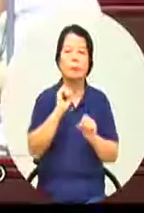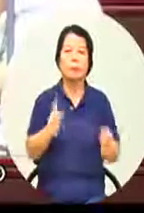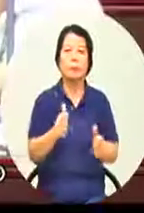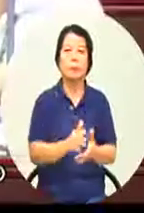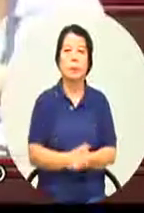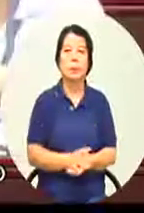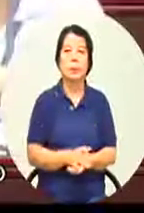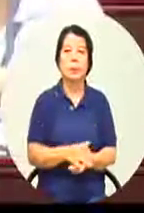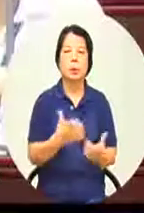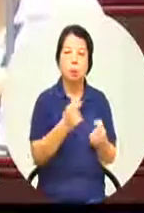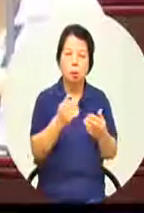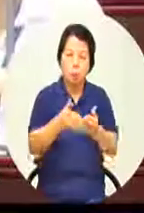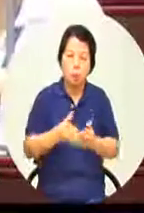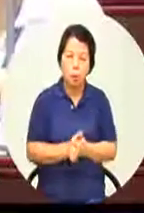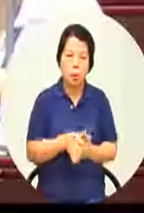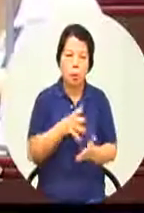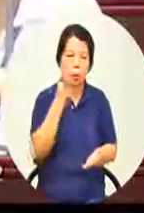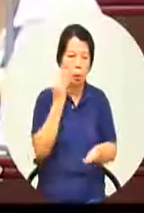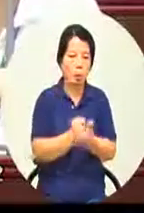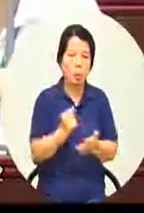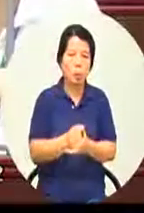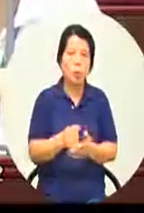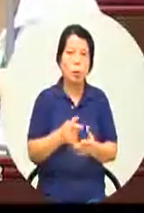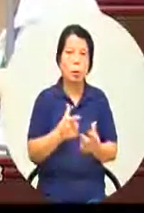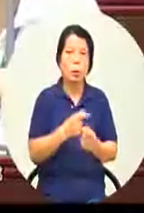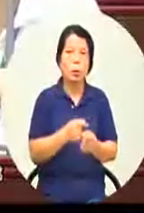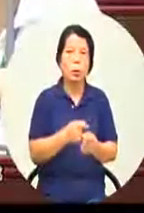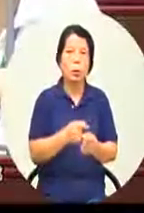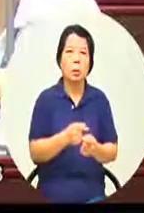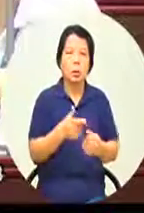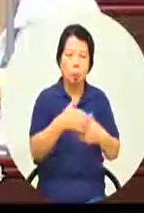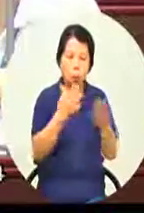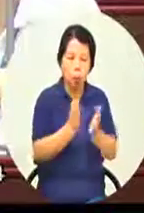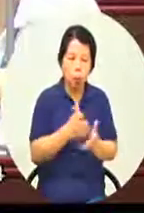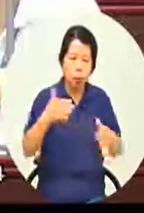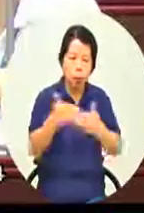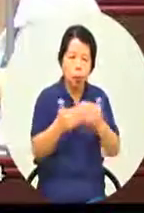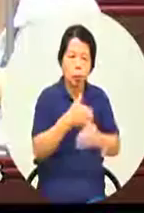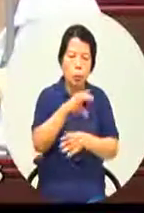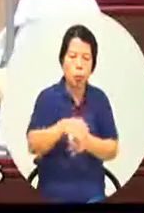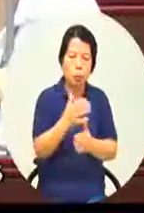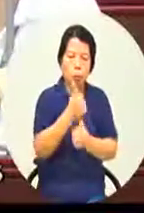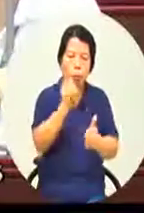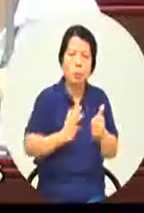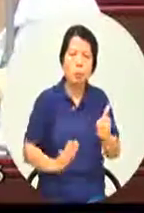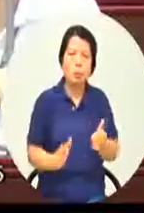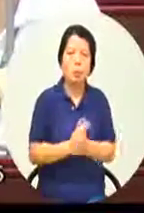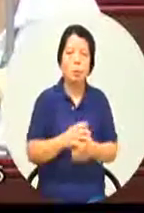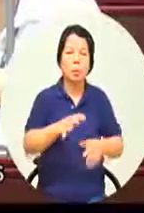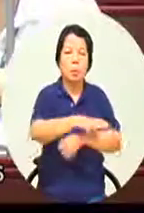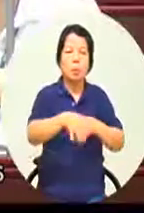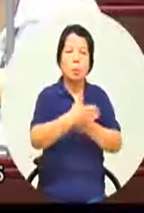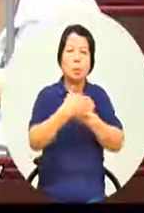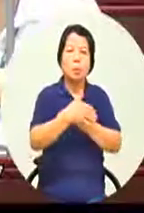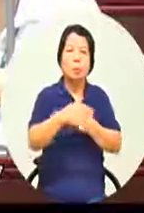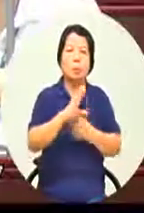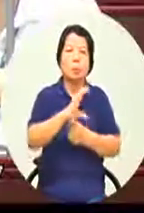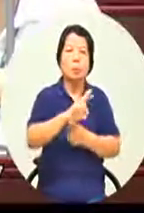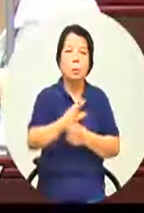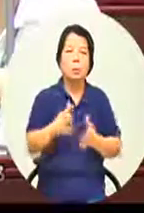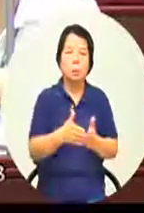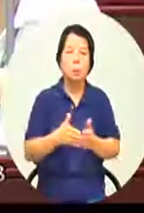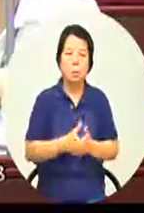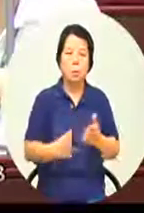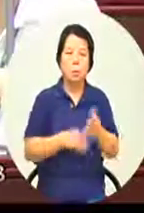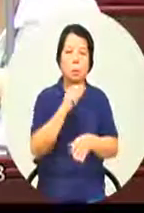要达成一个旅次的交通运输的目的，它可以用比较生态、比较环保的方式来达